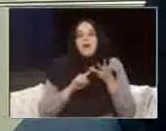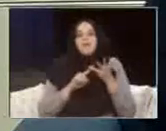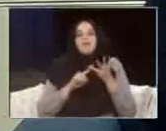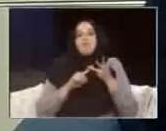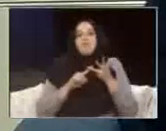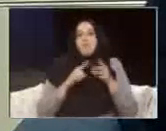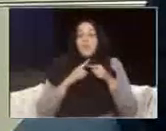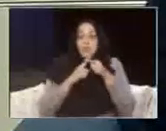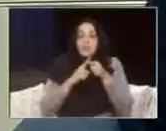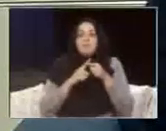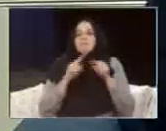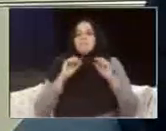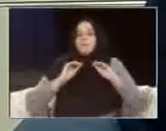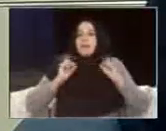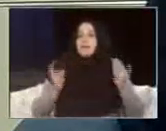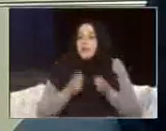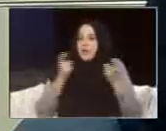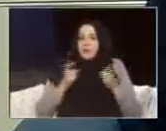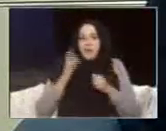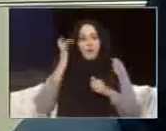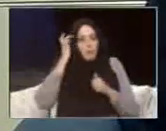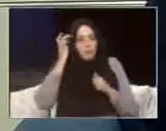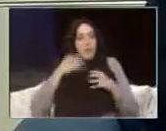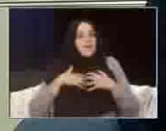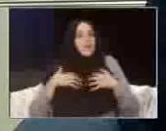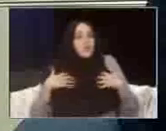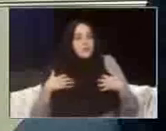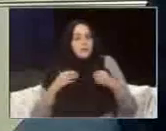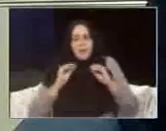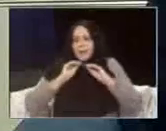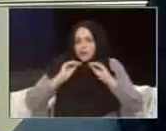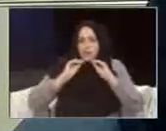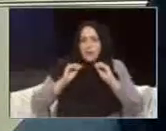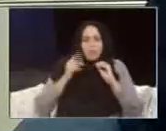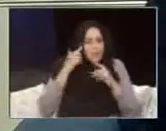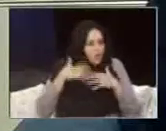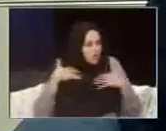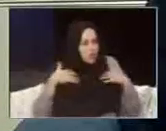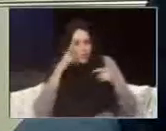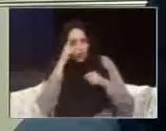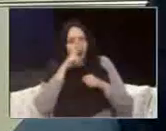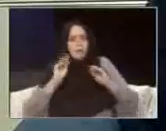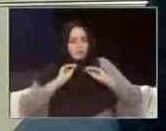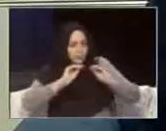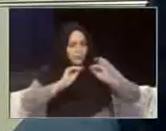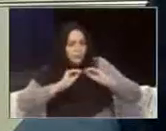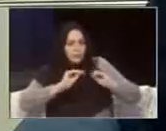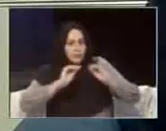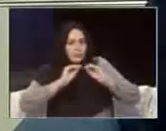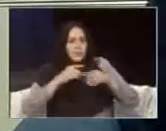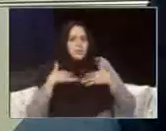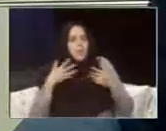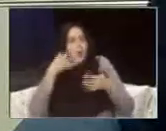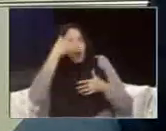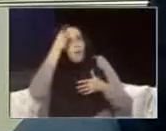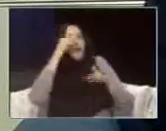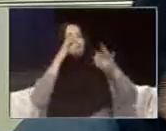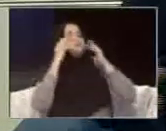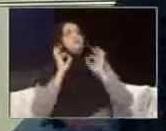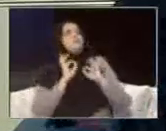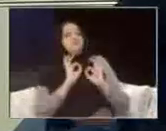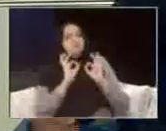أن يزود وينشأ الطفل على المعارف وعلى العلوم، يلقن هذه المعارف